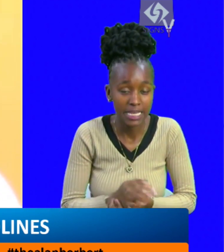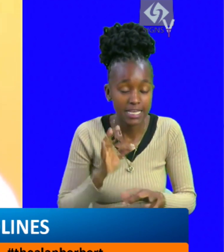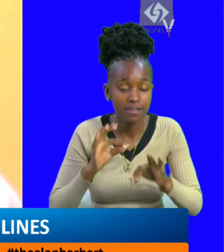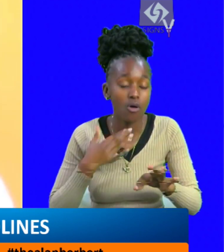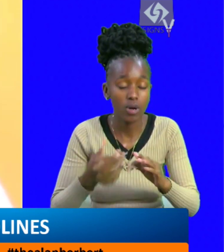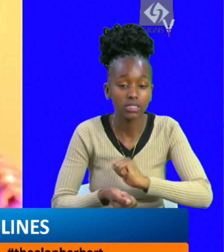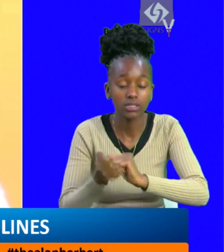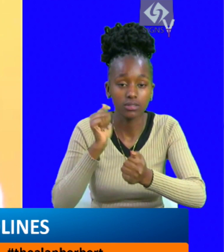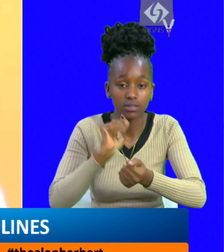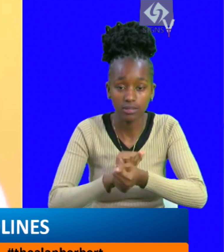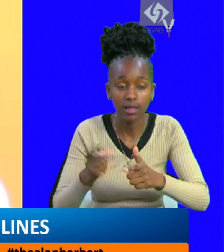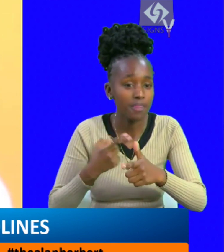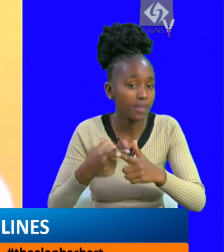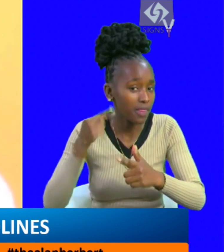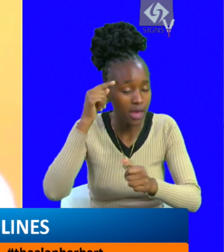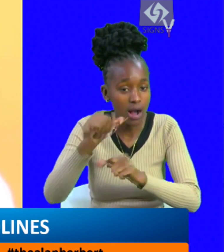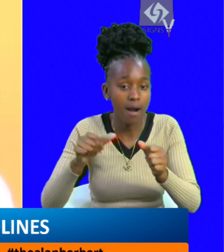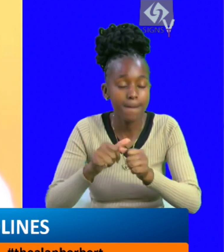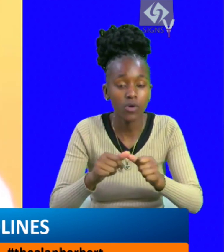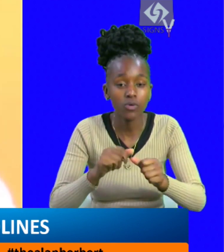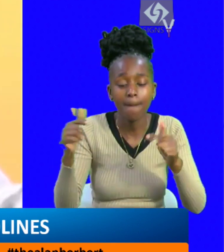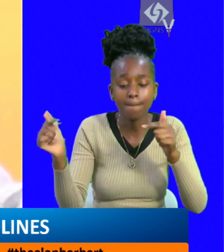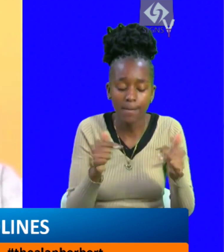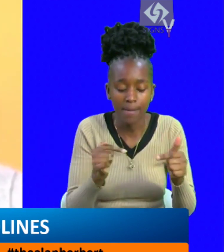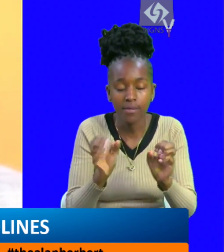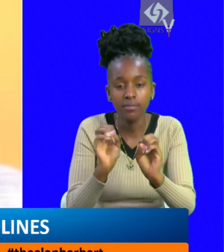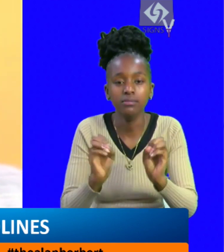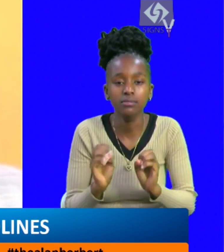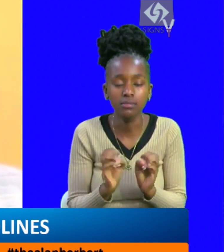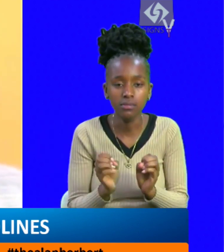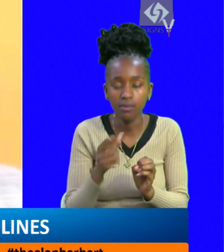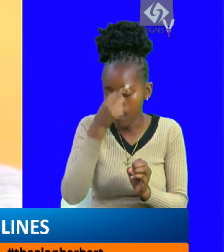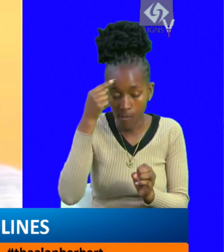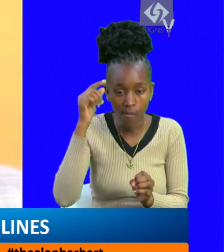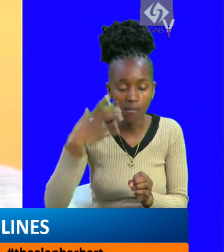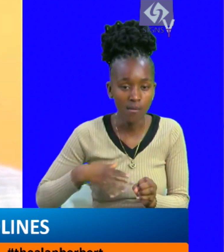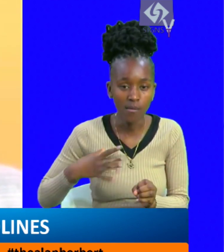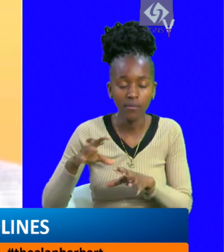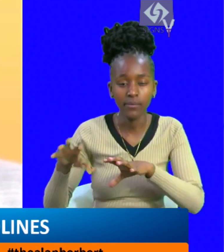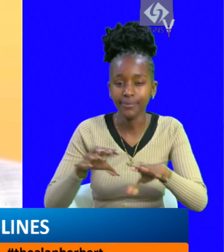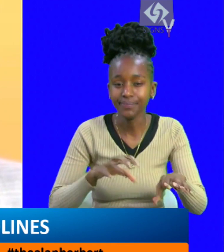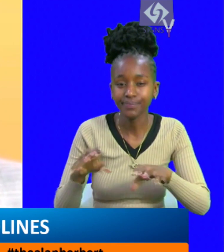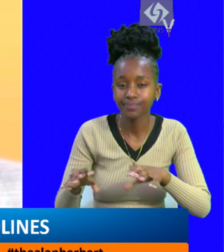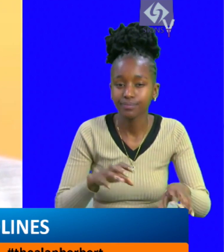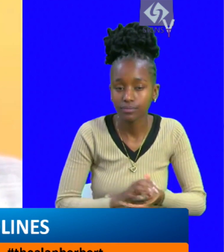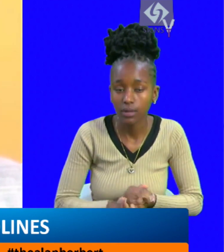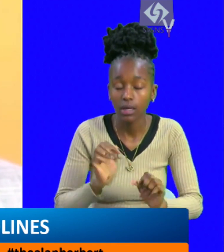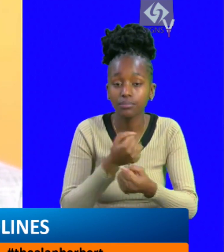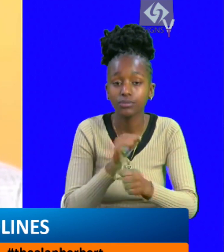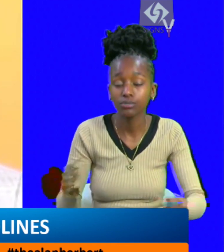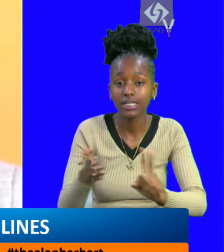Kenya ni kampuni, basi kila mtu achukue hisa zake. Ambieni watu wetu, mtu